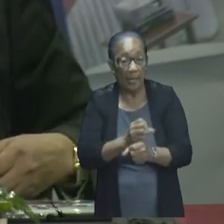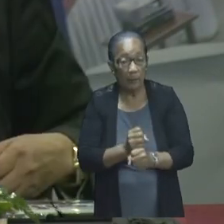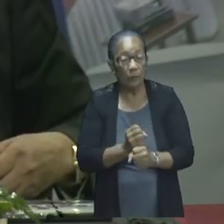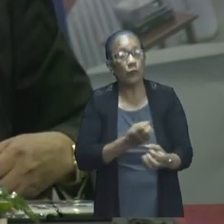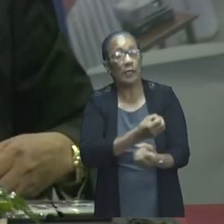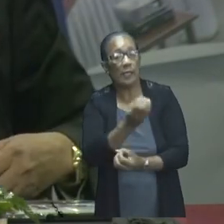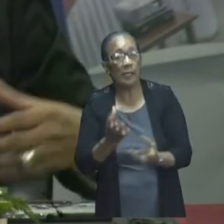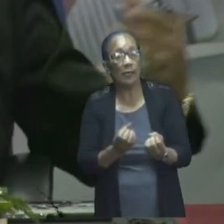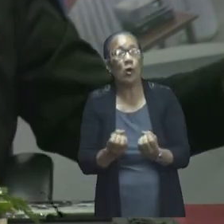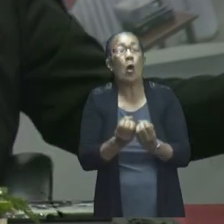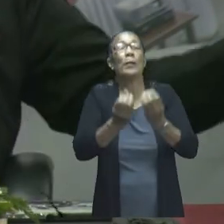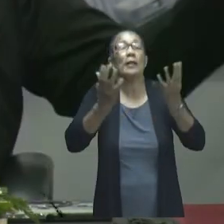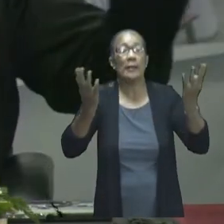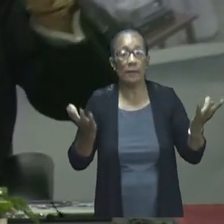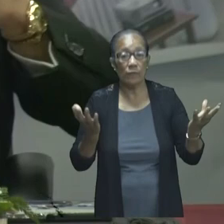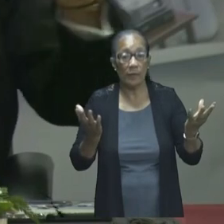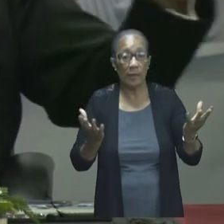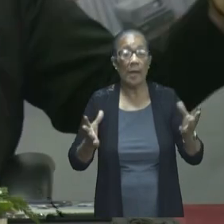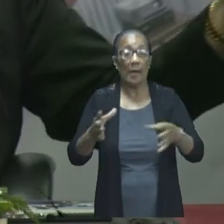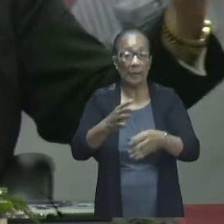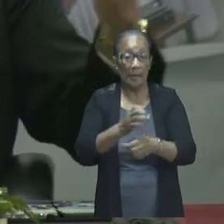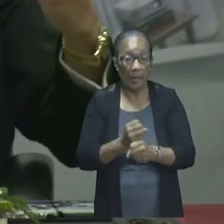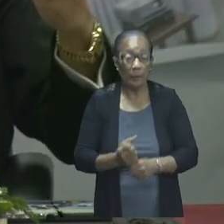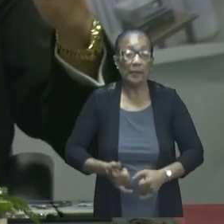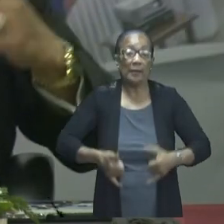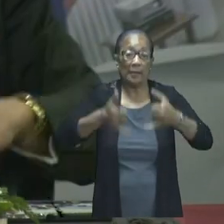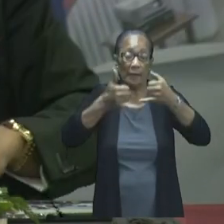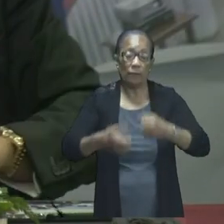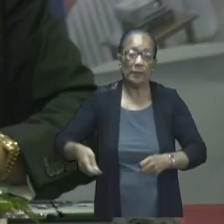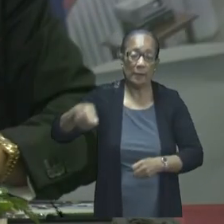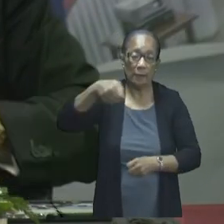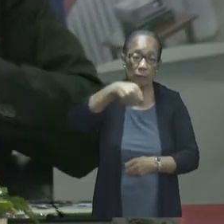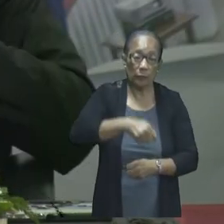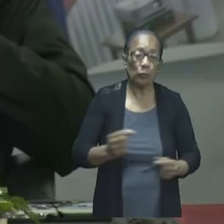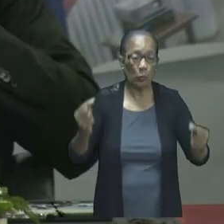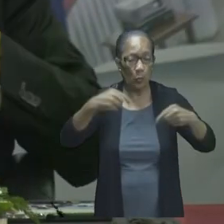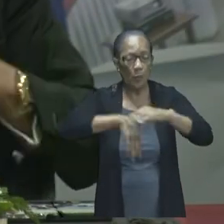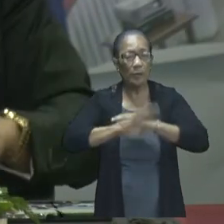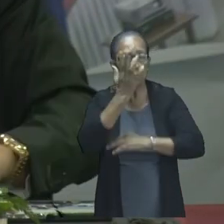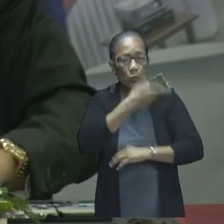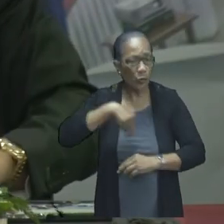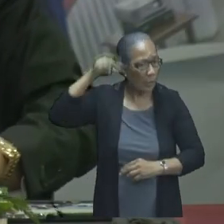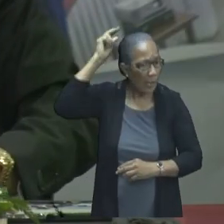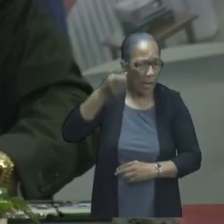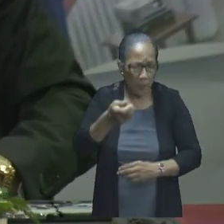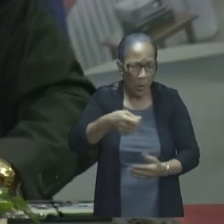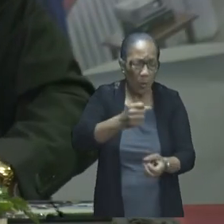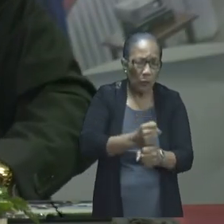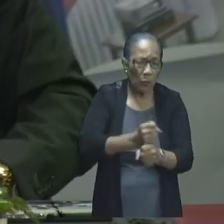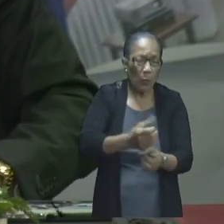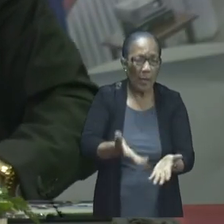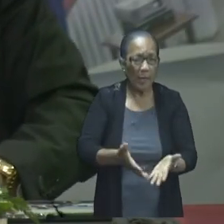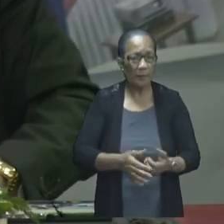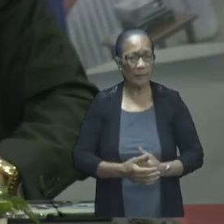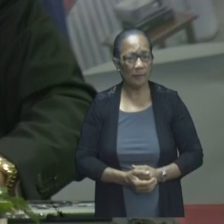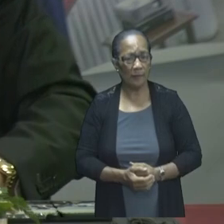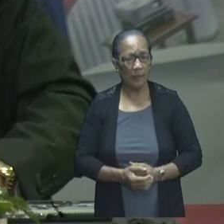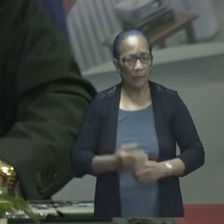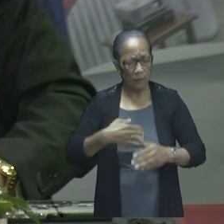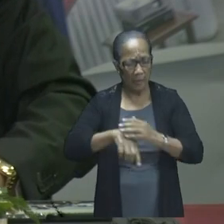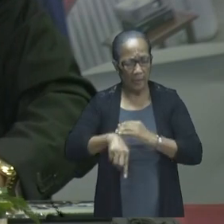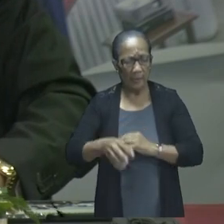maar die gaat zorg dragen dat hier we investeerders hier in dit land gaat komen die goede investering hier van die show b-serie plak hier in